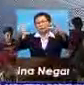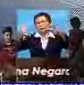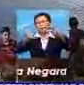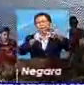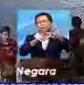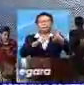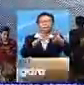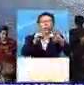rm2,000